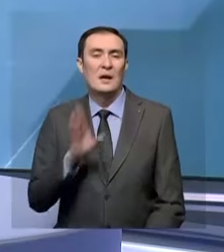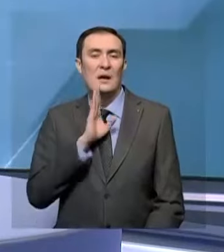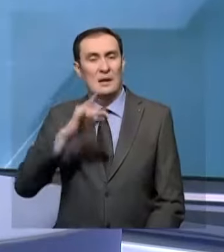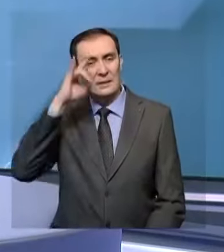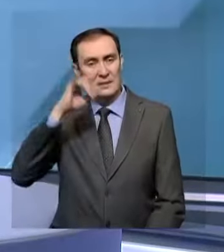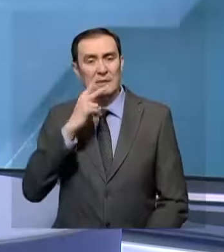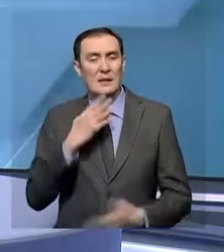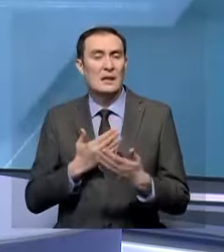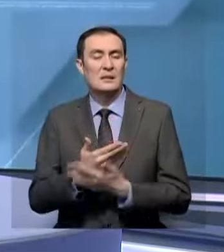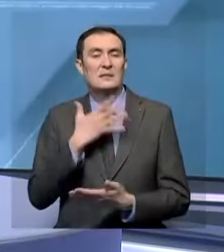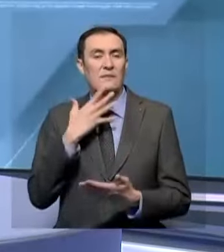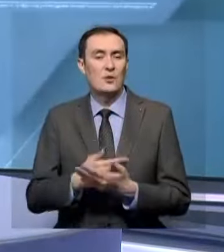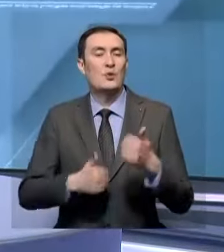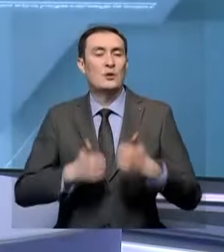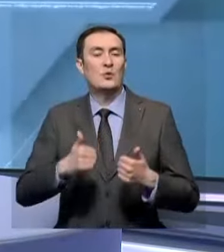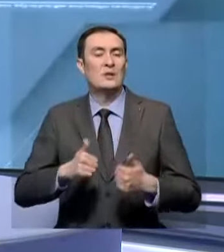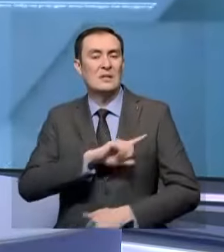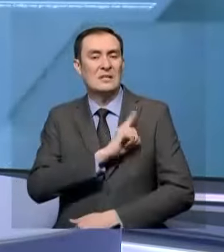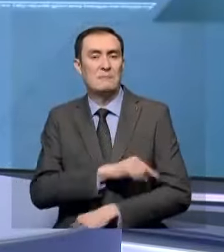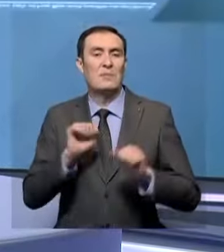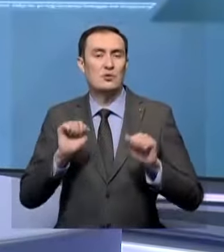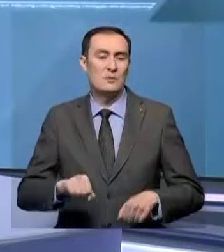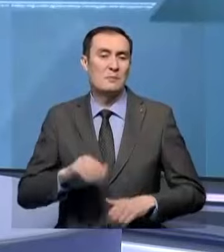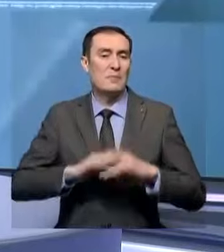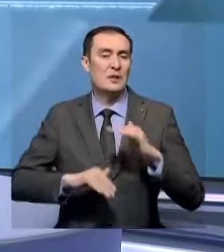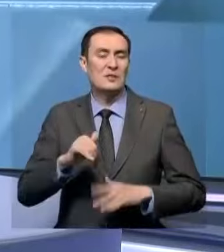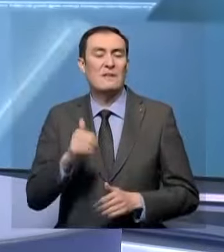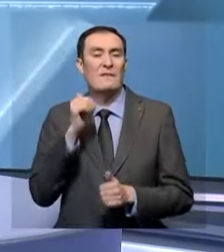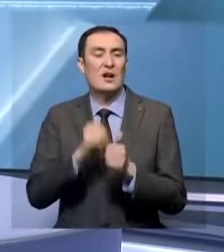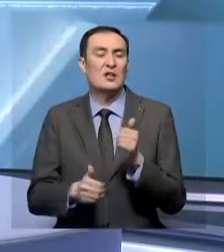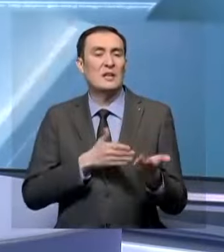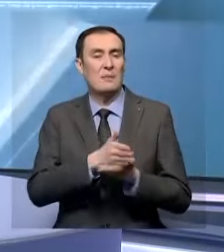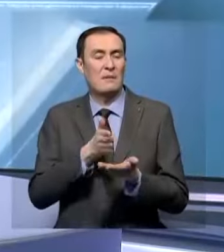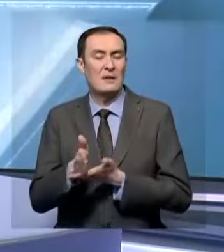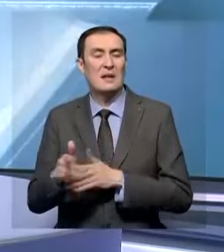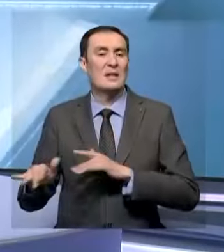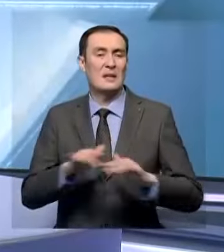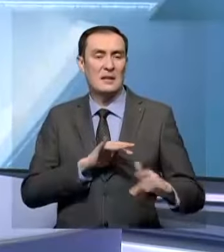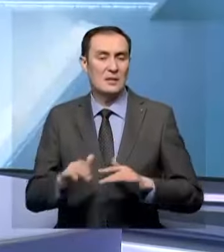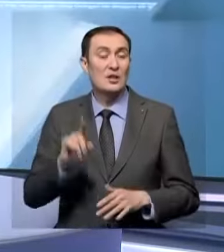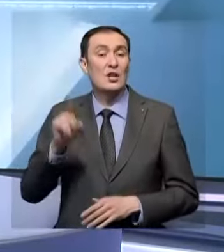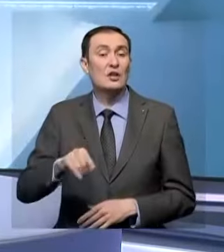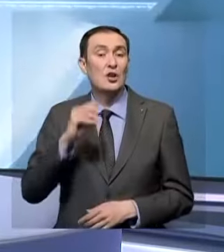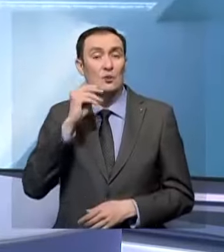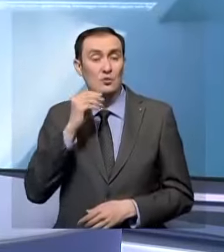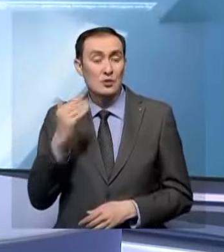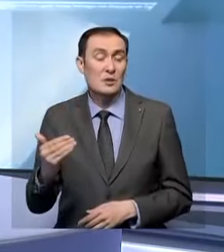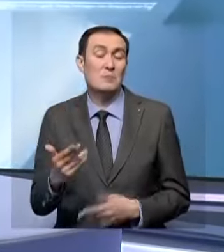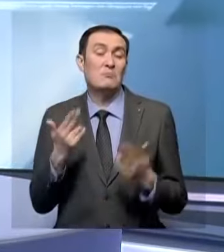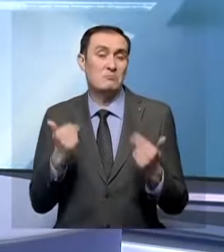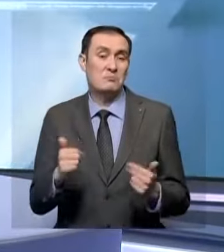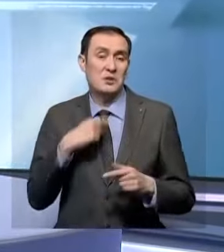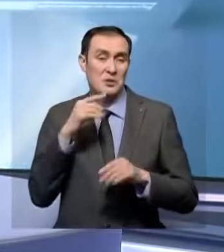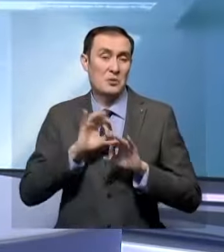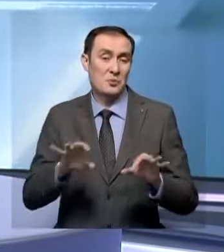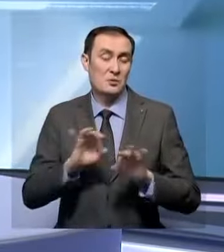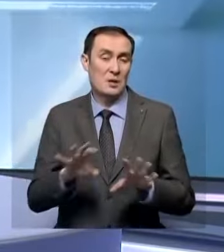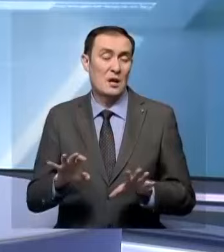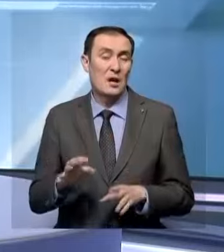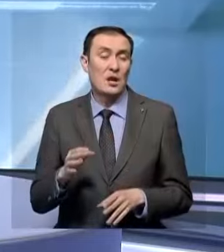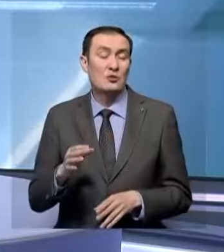Казахстанки доказали свою конкурентоспособность практически во всех сферах деятельности. Даже сами мужчины признаются,